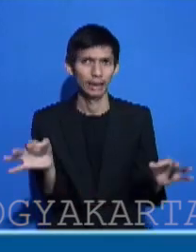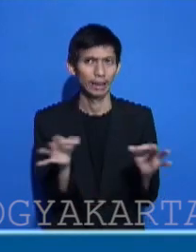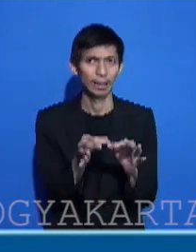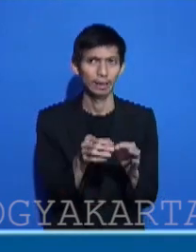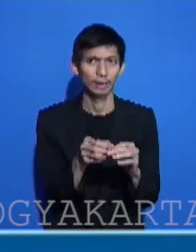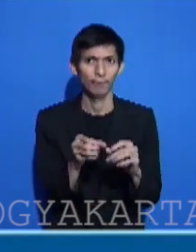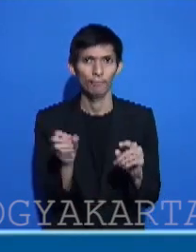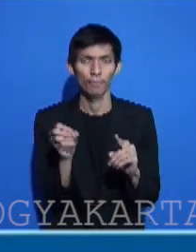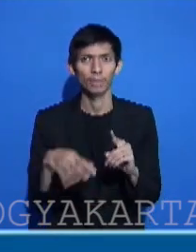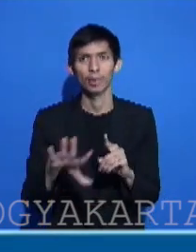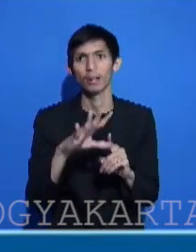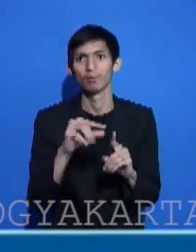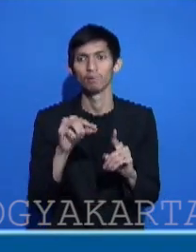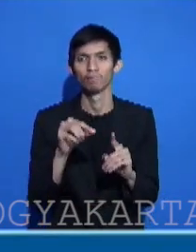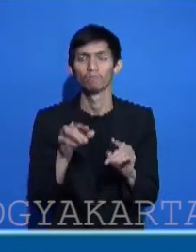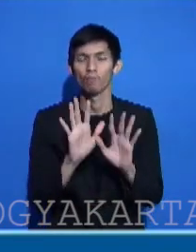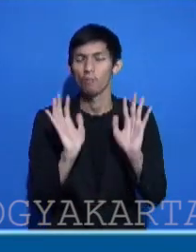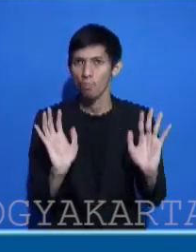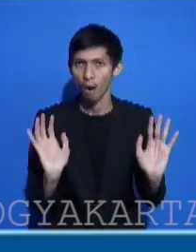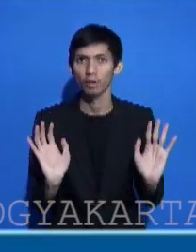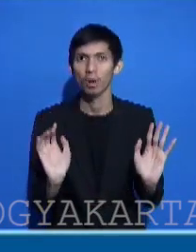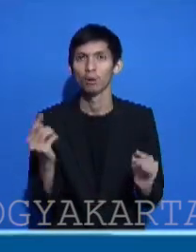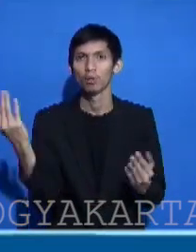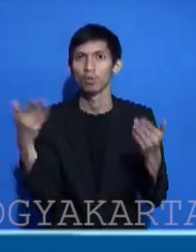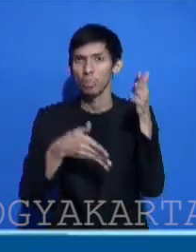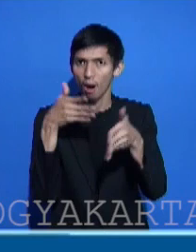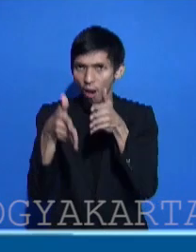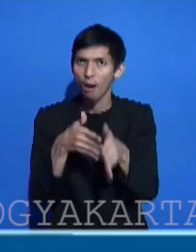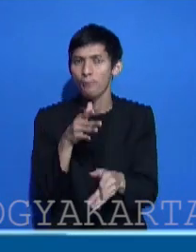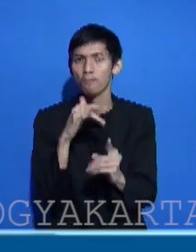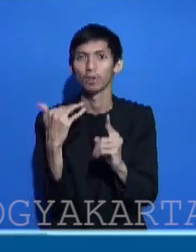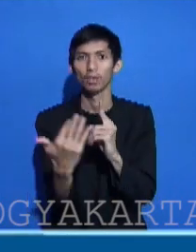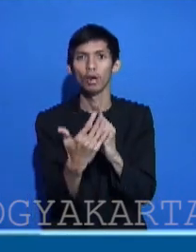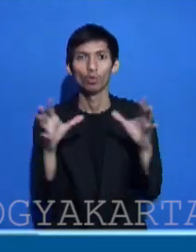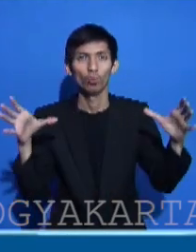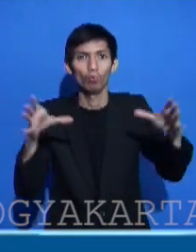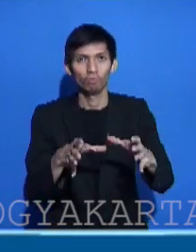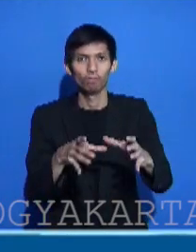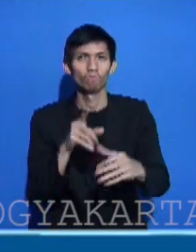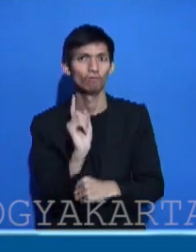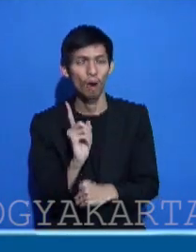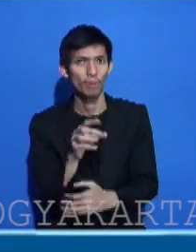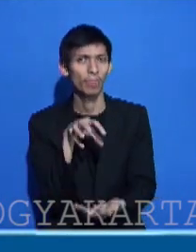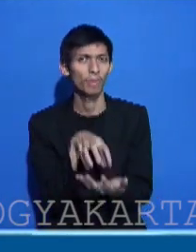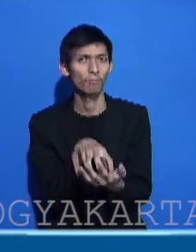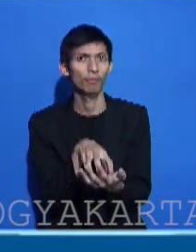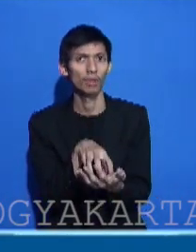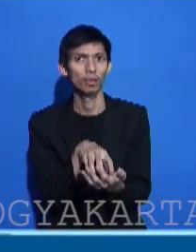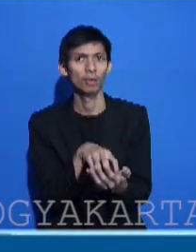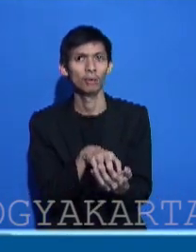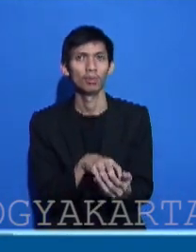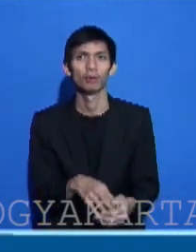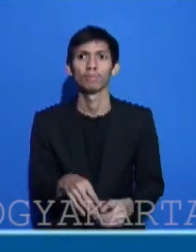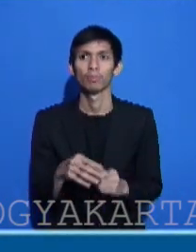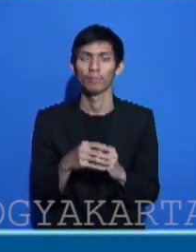pesisir ingkang kathah dipun datengi dening warga amargi saking papan parkir dumugi